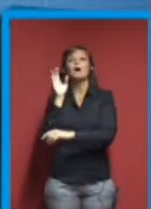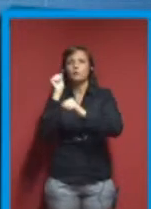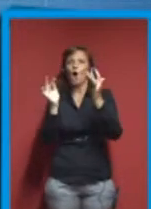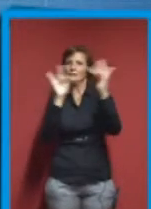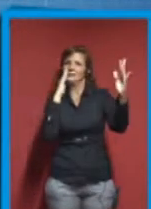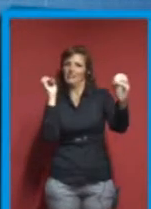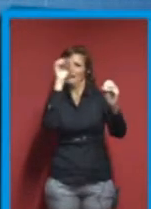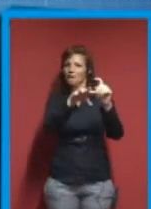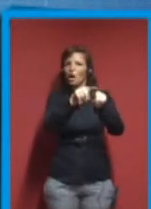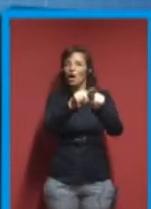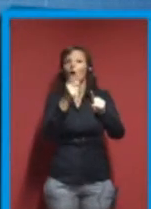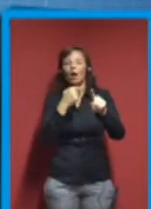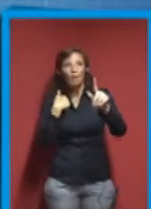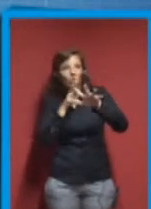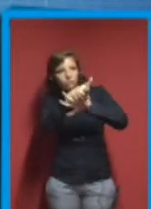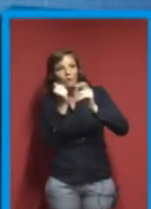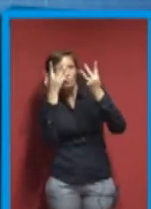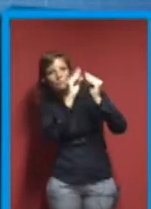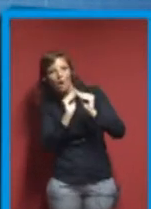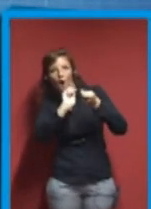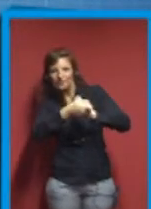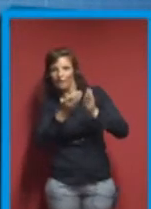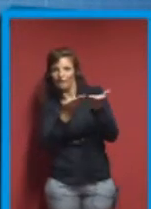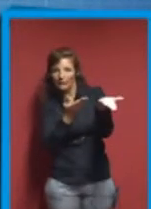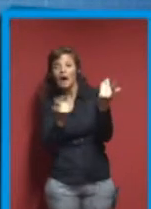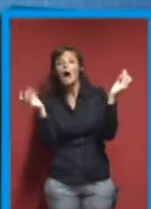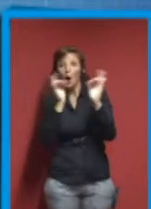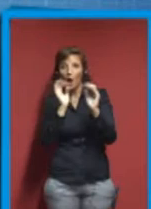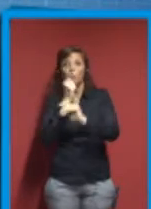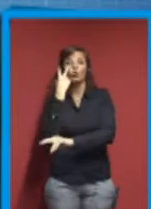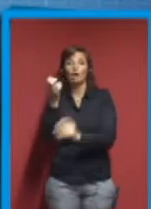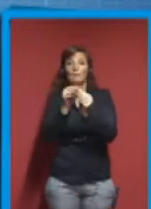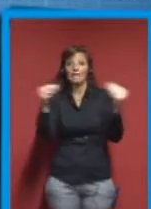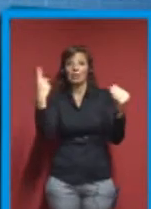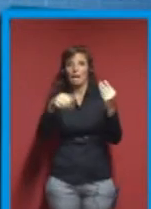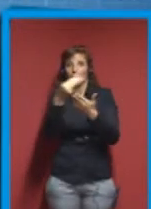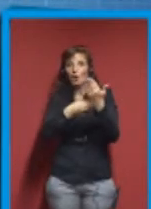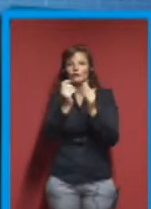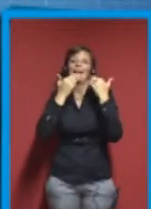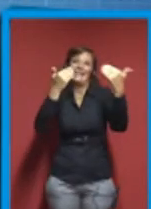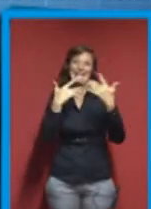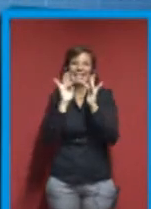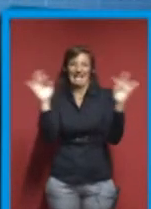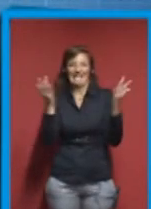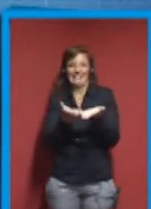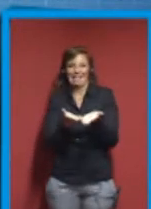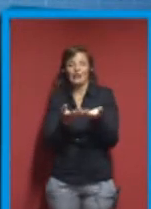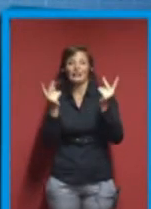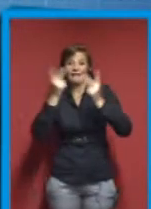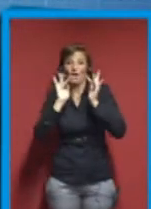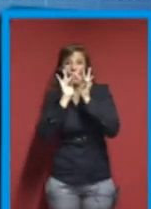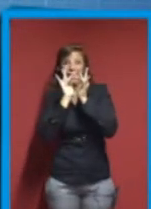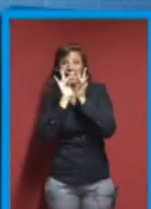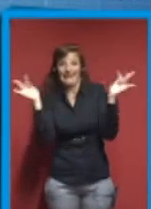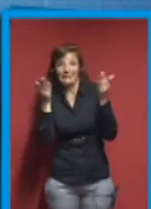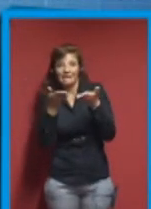e modificarle. Oppure è possibile trovare anche dei materiali per i progetti grazie a internet. Internet è